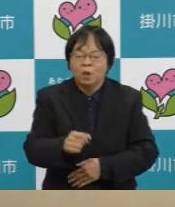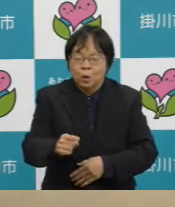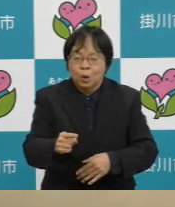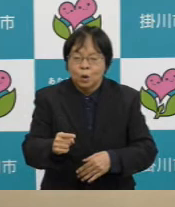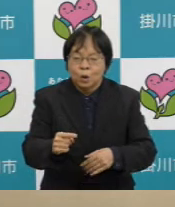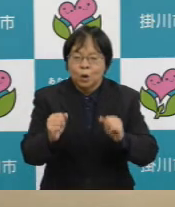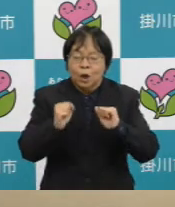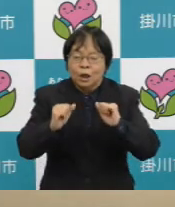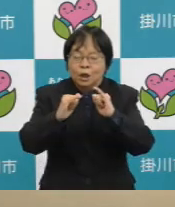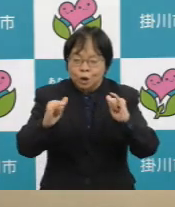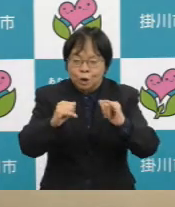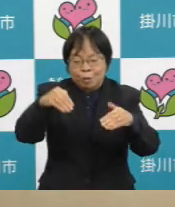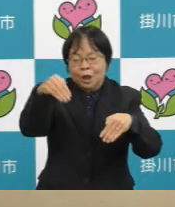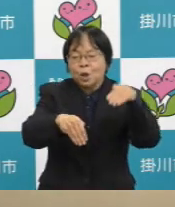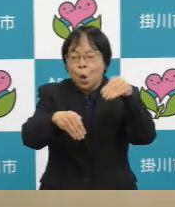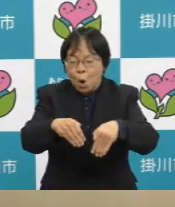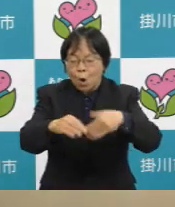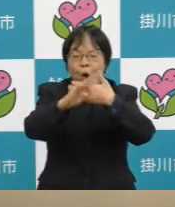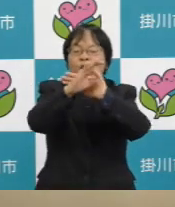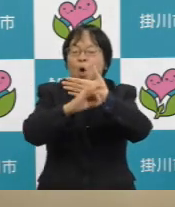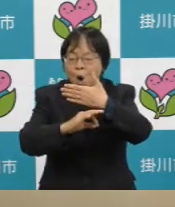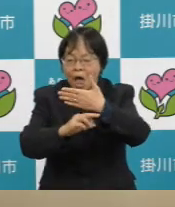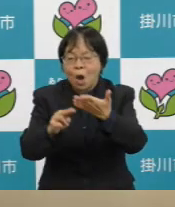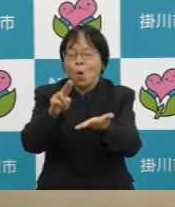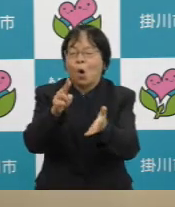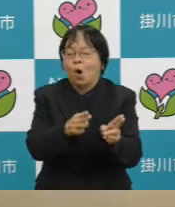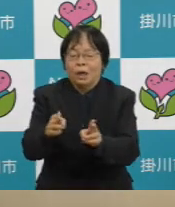を制定していこうということ。